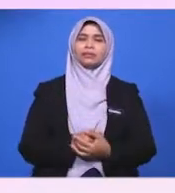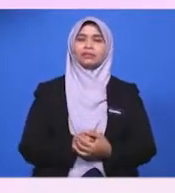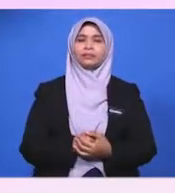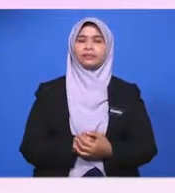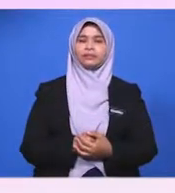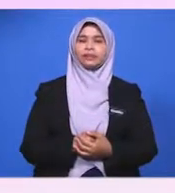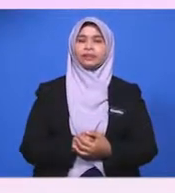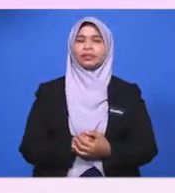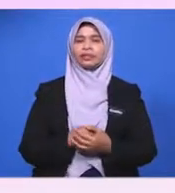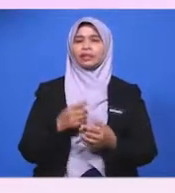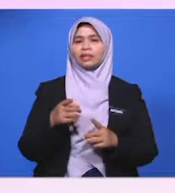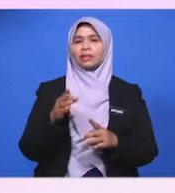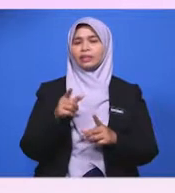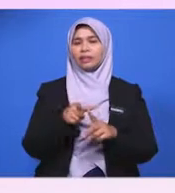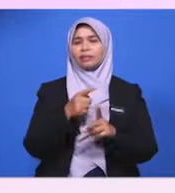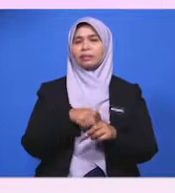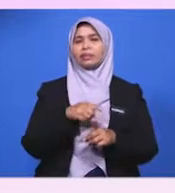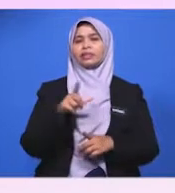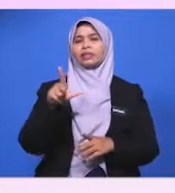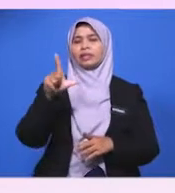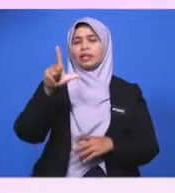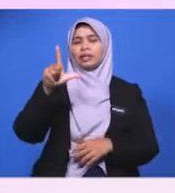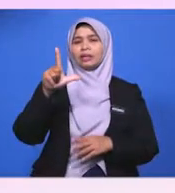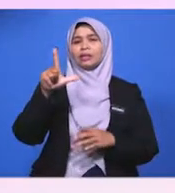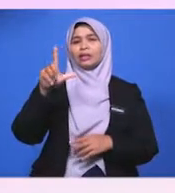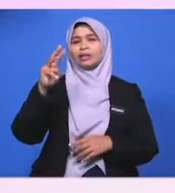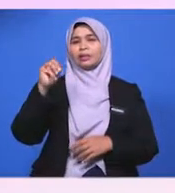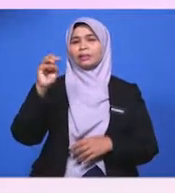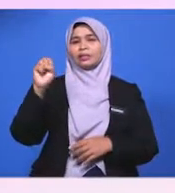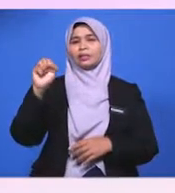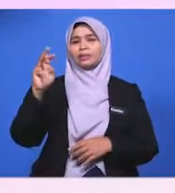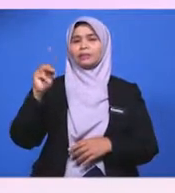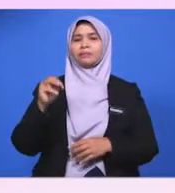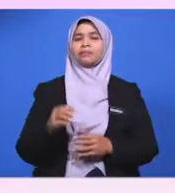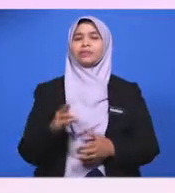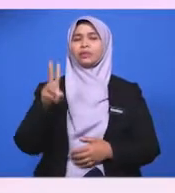dipetik daripada Lembaga Minyak Sawit Malaysia 2017.